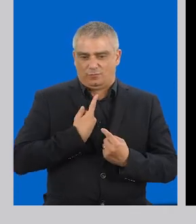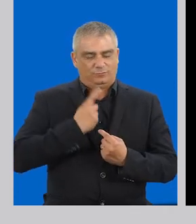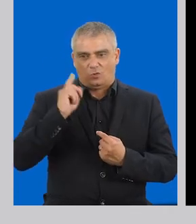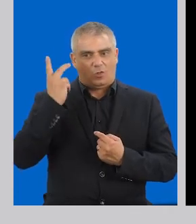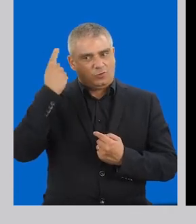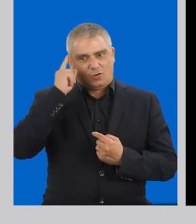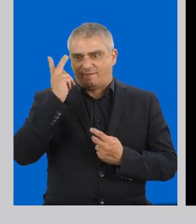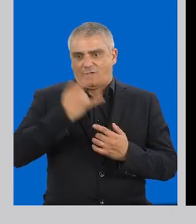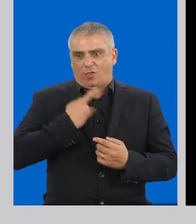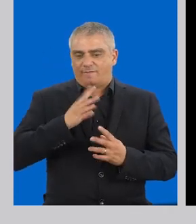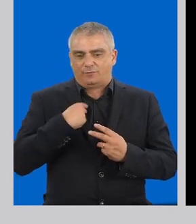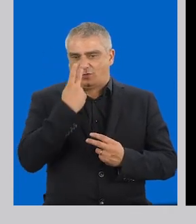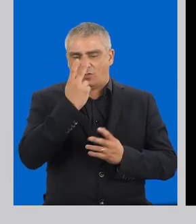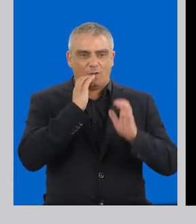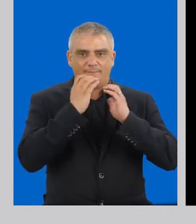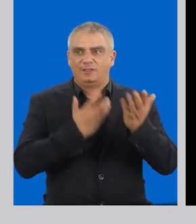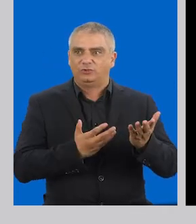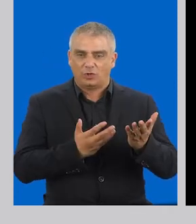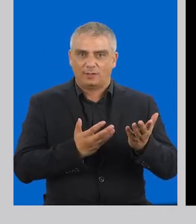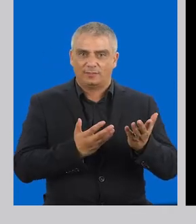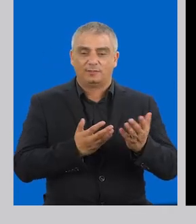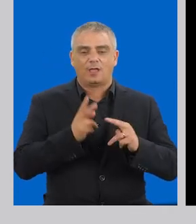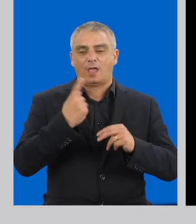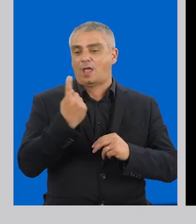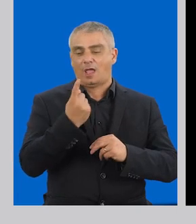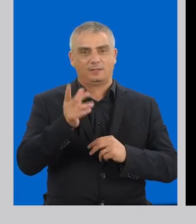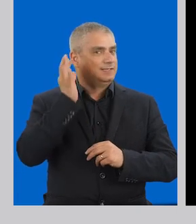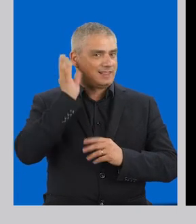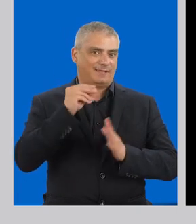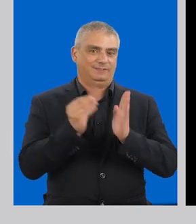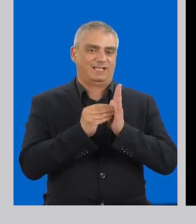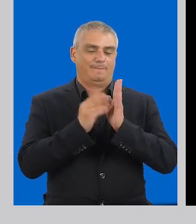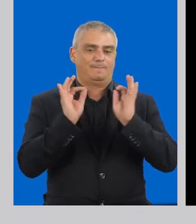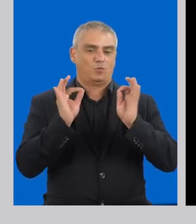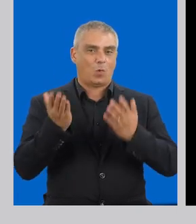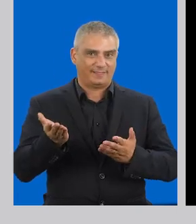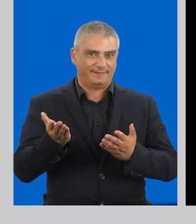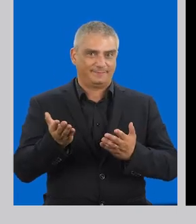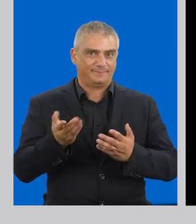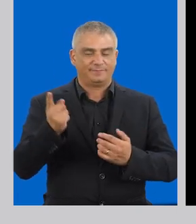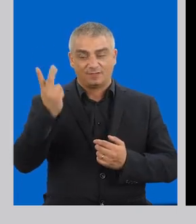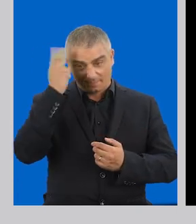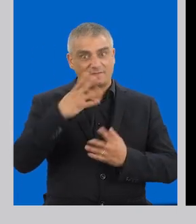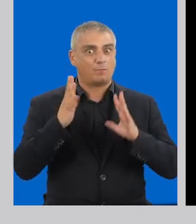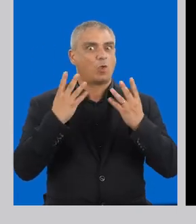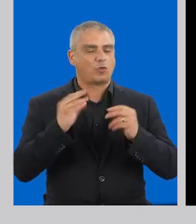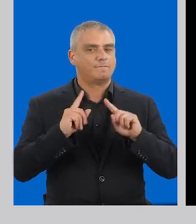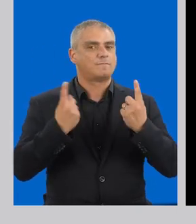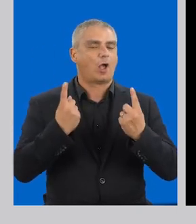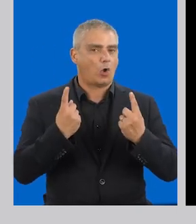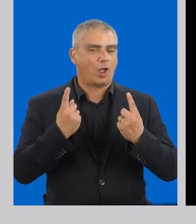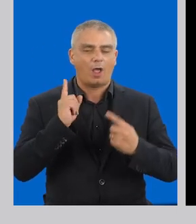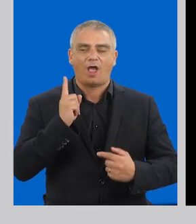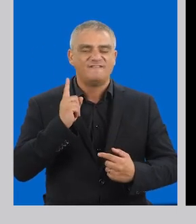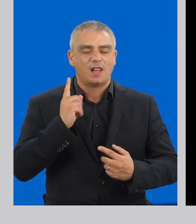אנחנו לא יודעים ולא חווים למה את מה שאנחנו רואים בתקשורת כשאחת מהן היא גם עם צרכים מיוחדים א שמבינה טוב מאוד מה